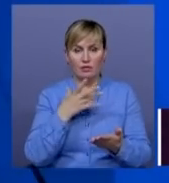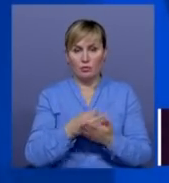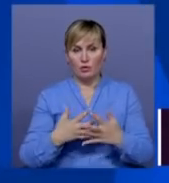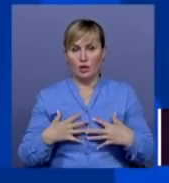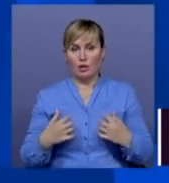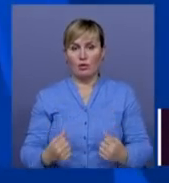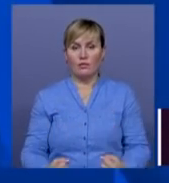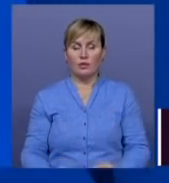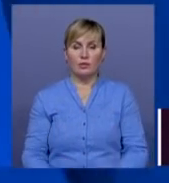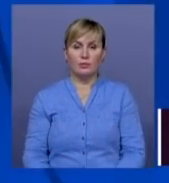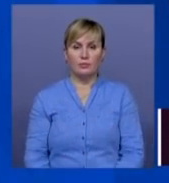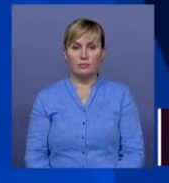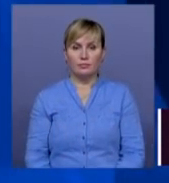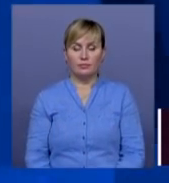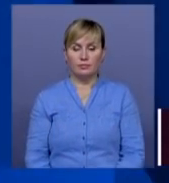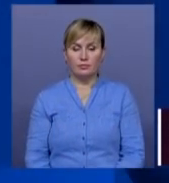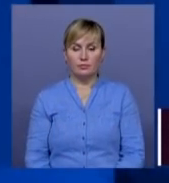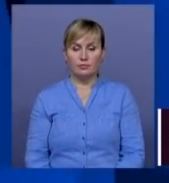здоровью.